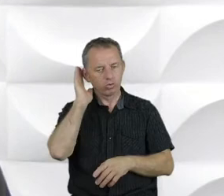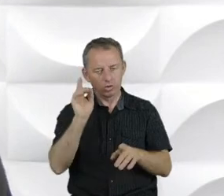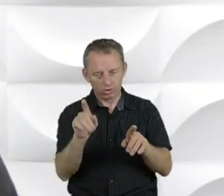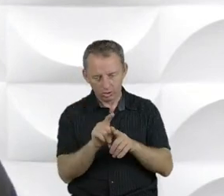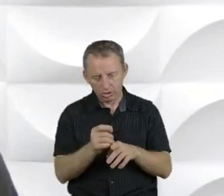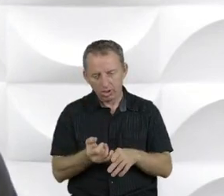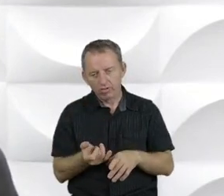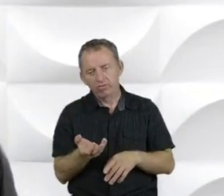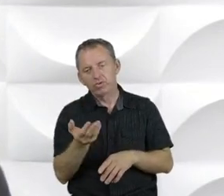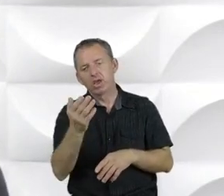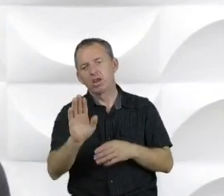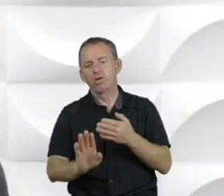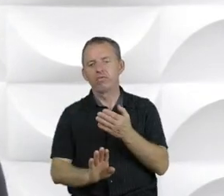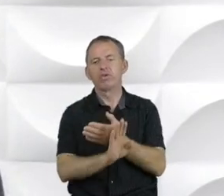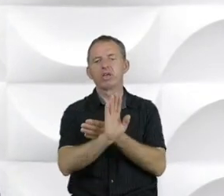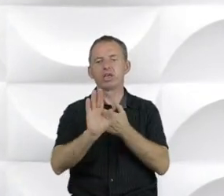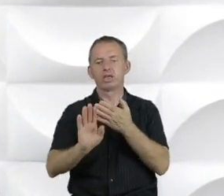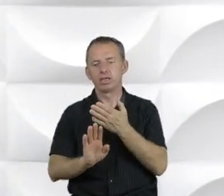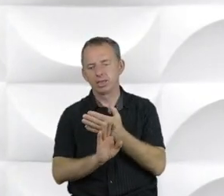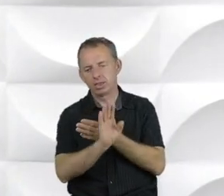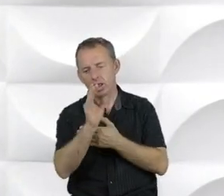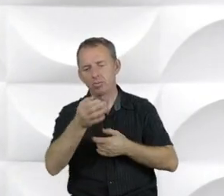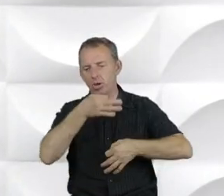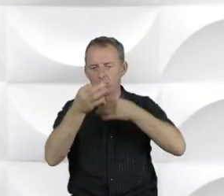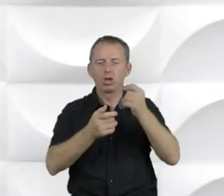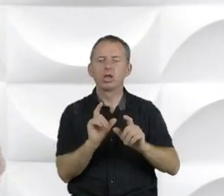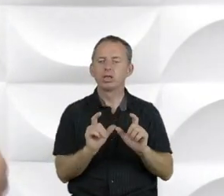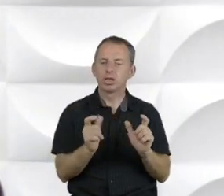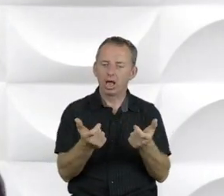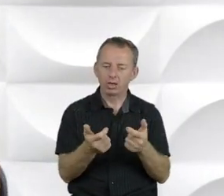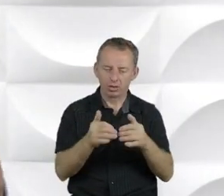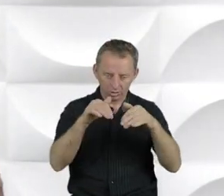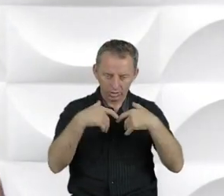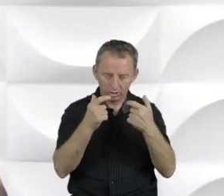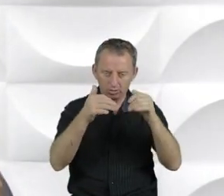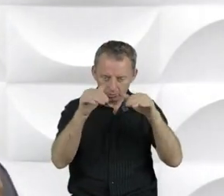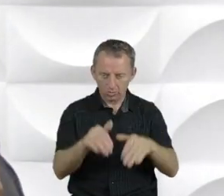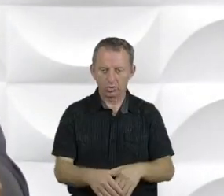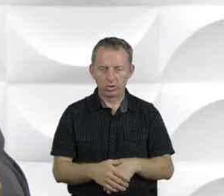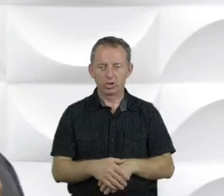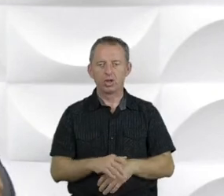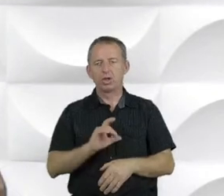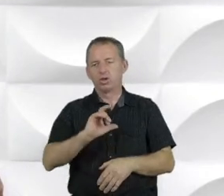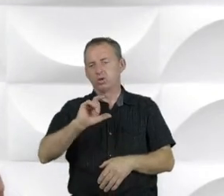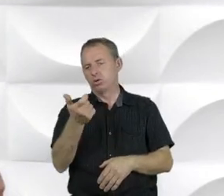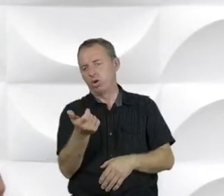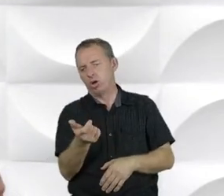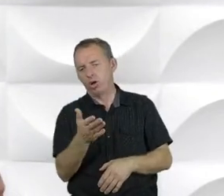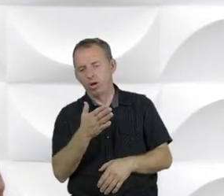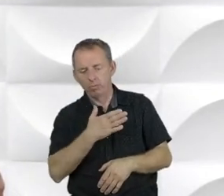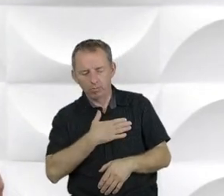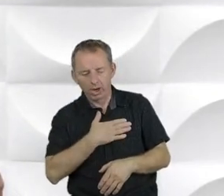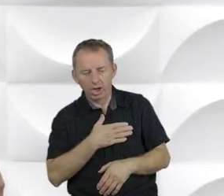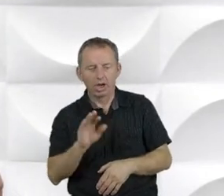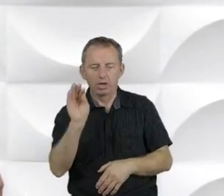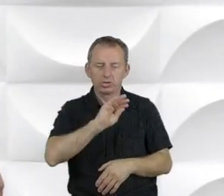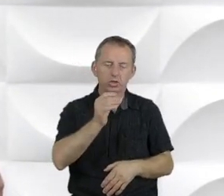wielu wystąpień, gdzie zdawać by się mogło, no to co nas jeszcze dobrego